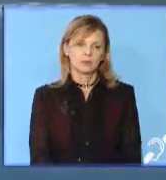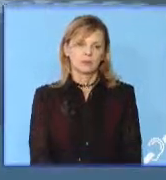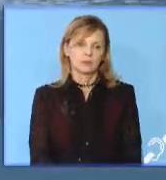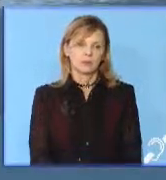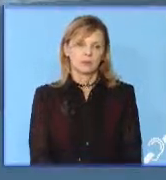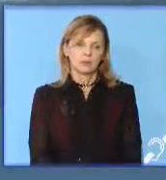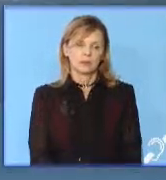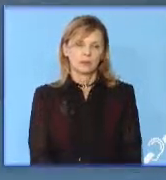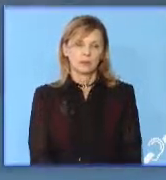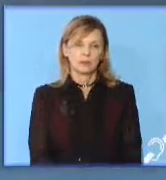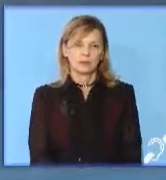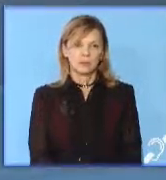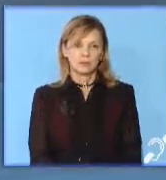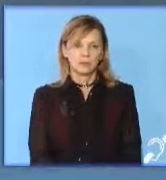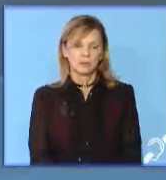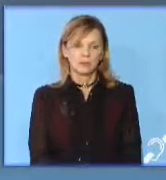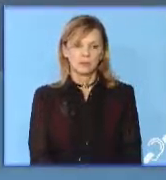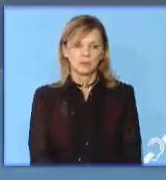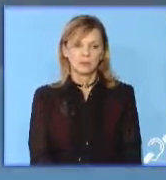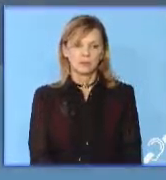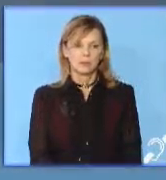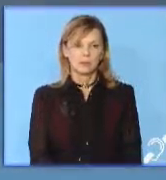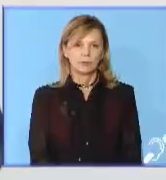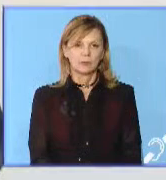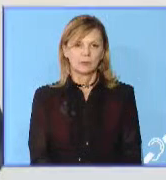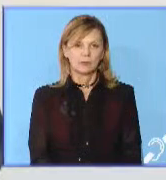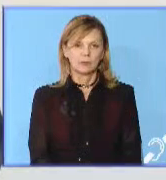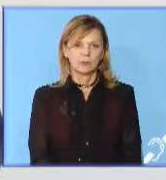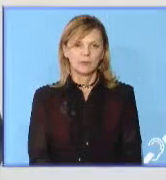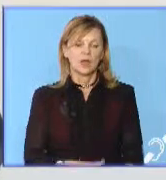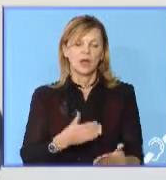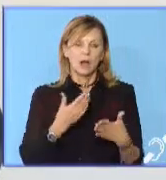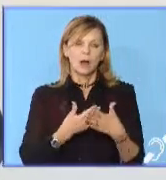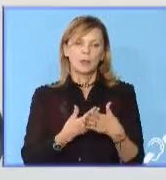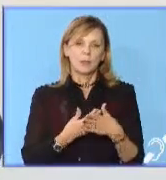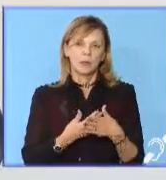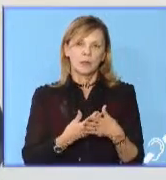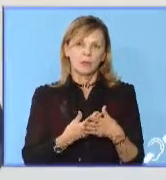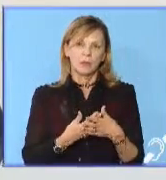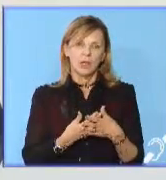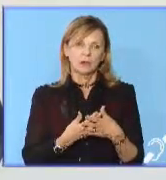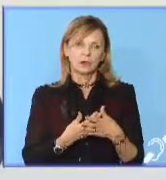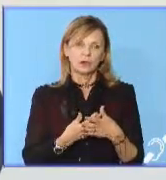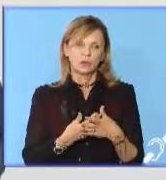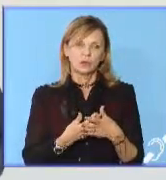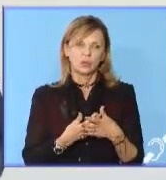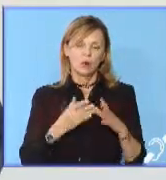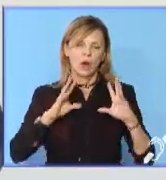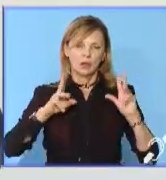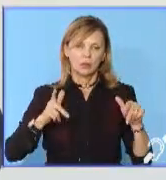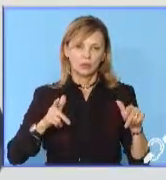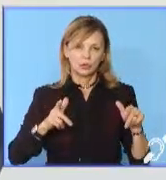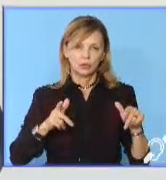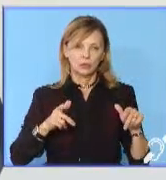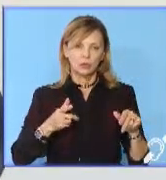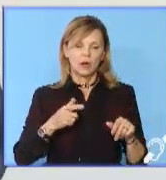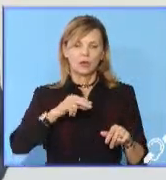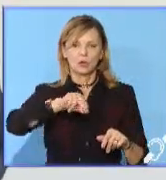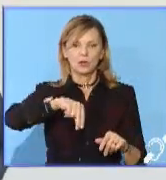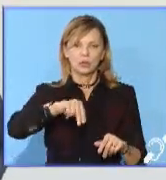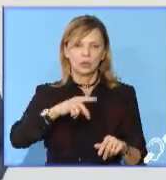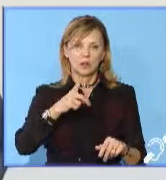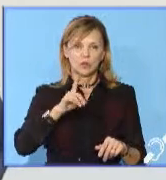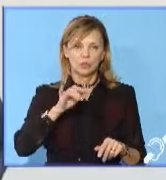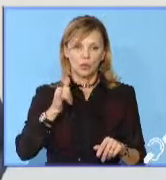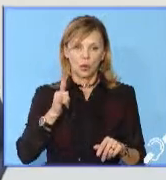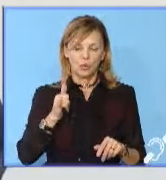La nivelul Agriculturii în